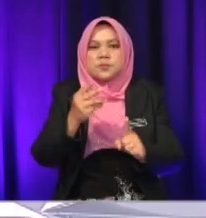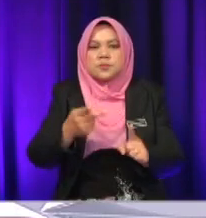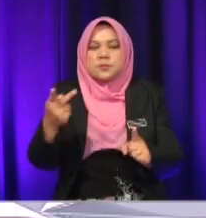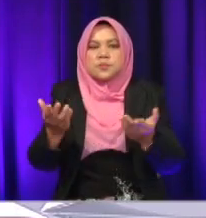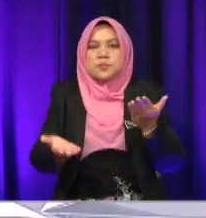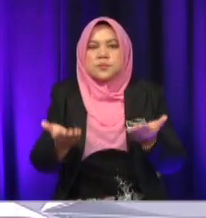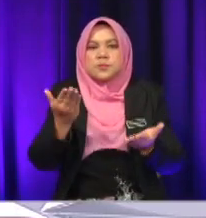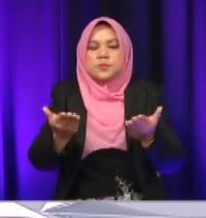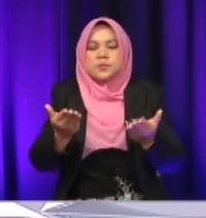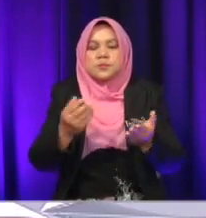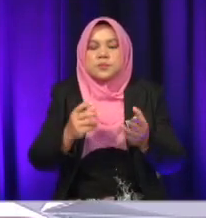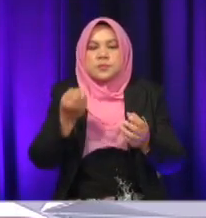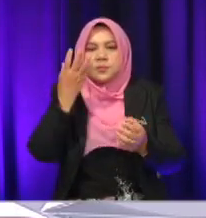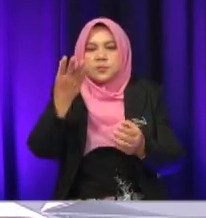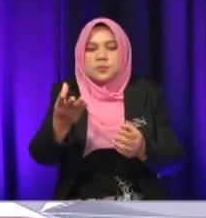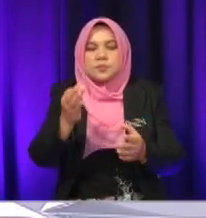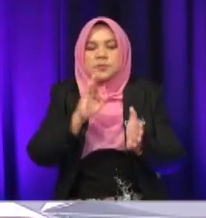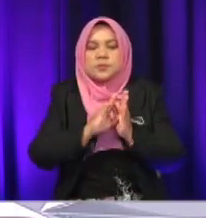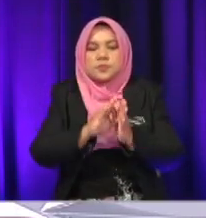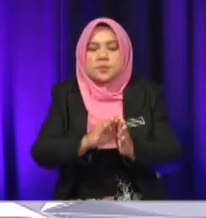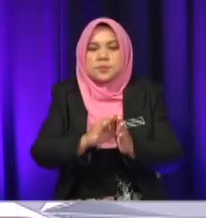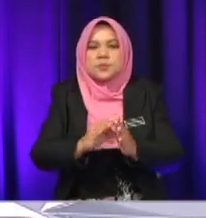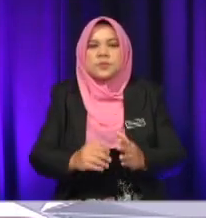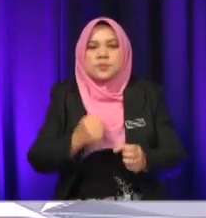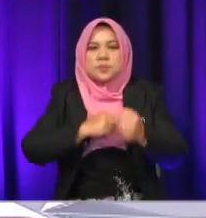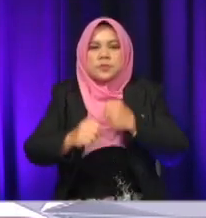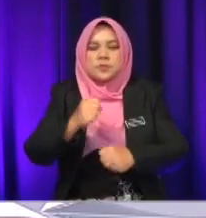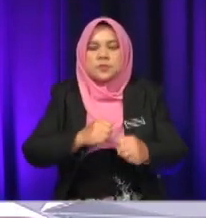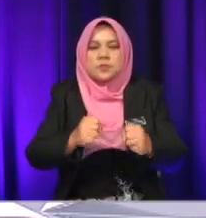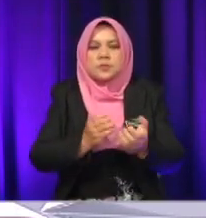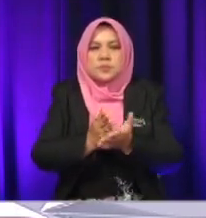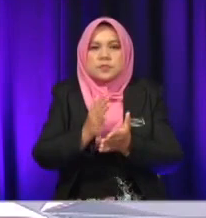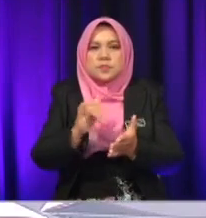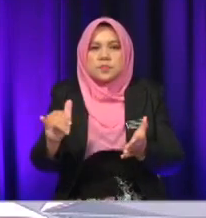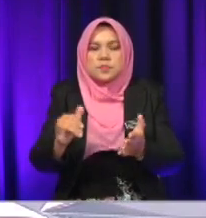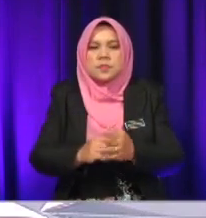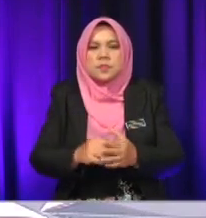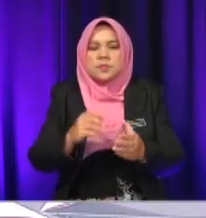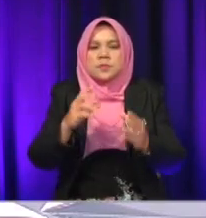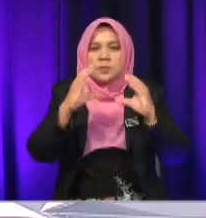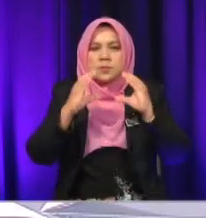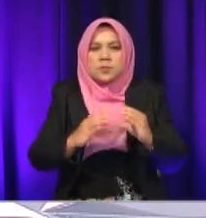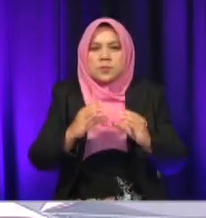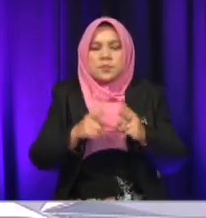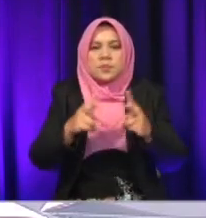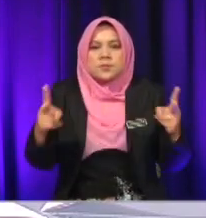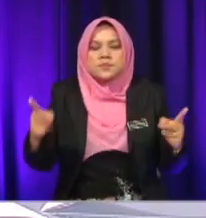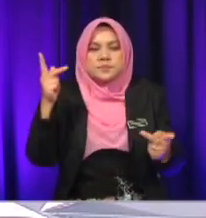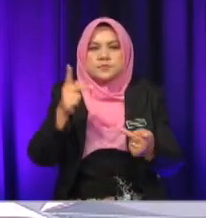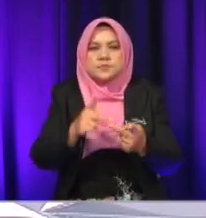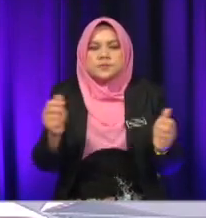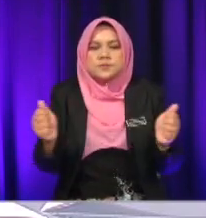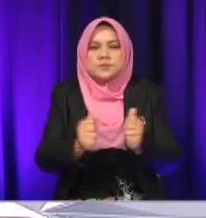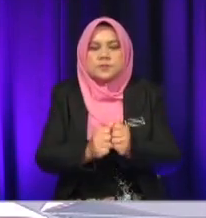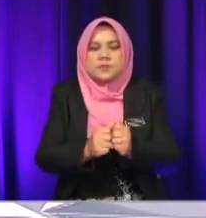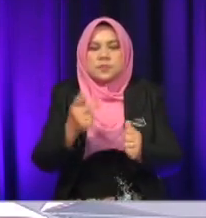perbandingan, penyampaian fakta, demonstrasi dan seterusnya, bagaimana kita memilih kaedah yang paling sesuai dengan produk kita. Untuk tujuan itu Kak